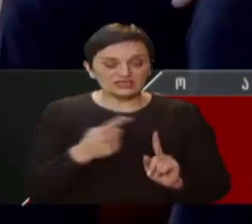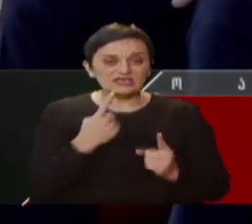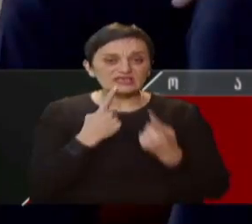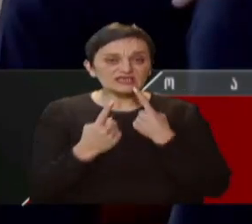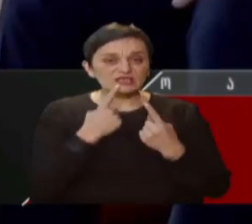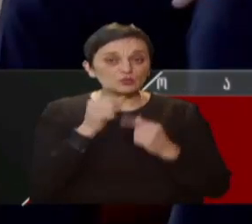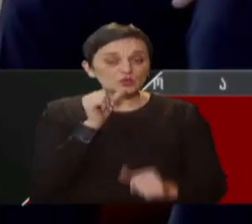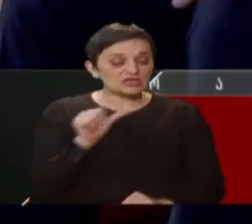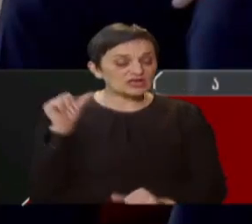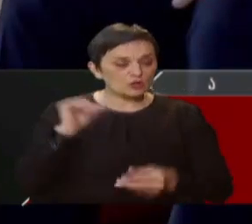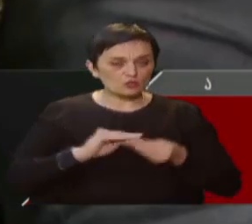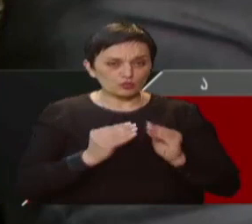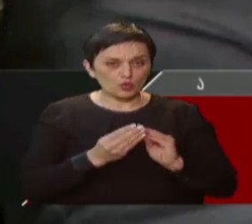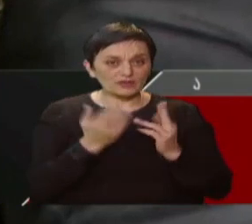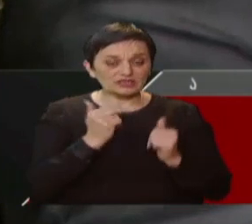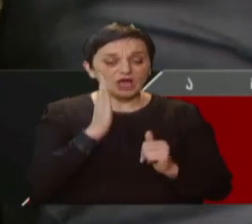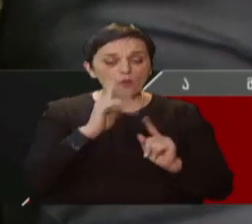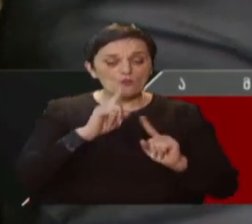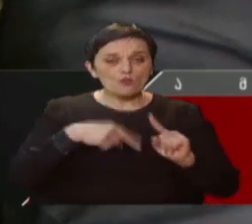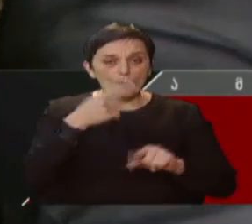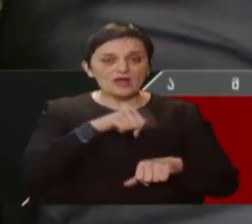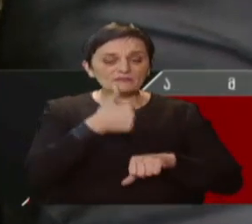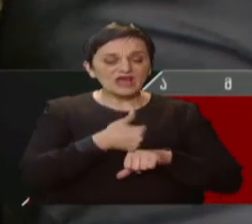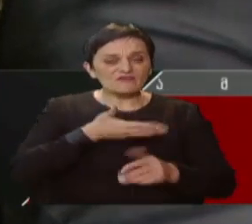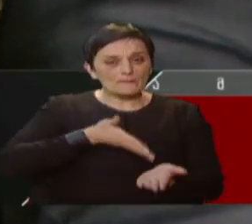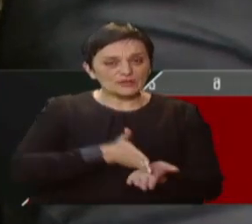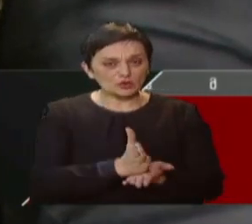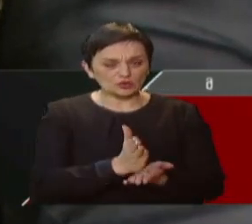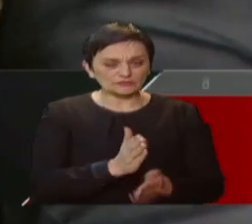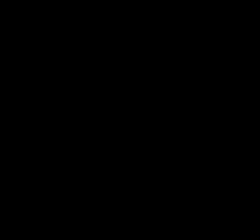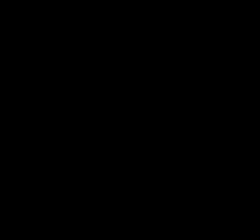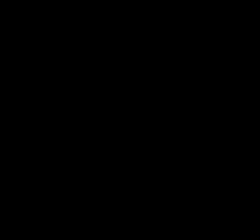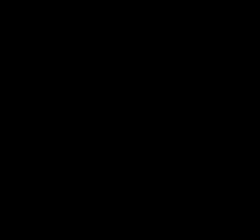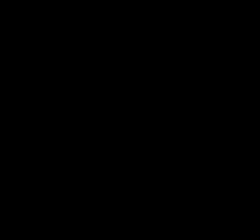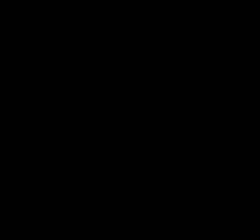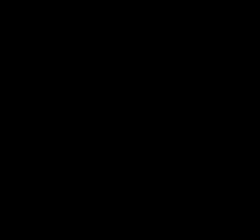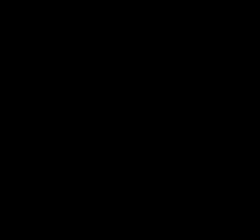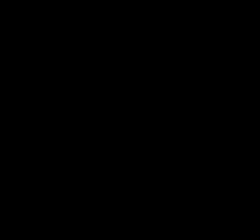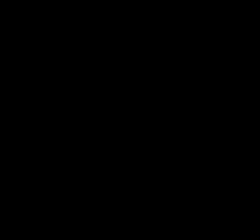ისაუბრებენ გასული წლის გამოწვევებზე და მომავალი წლის მთავარ პრიორიტეტებზე.